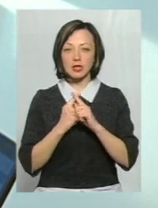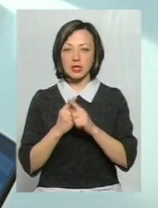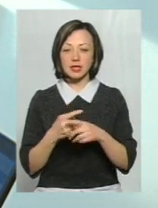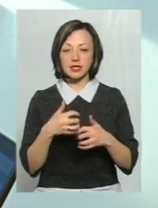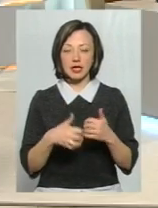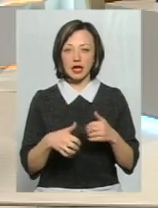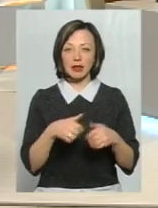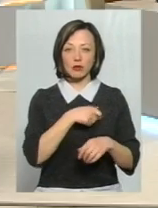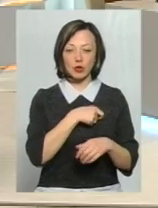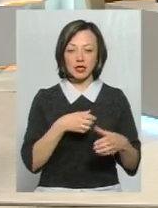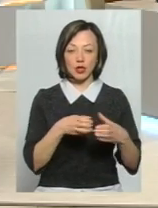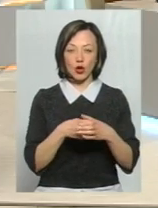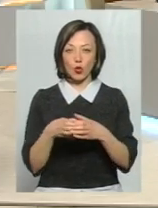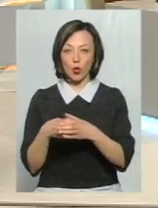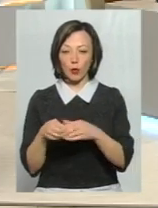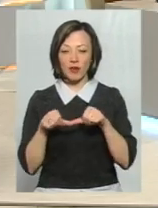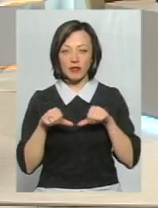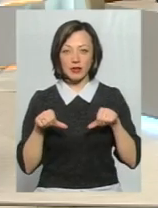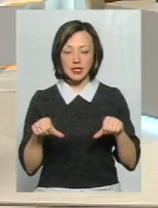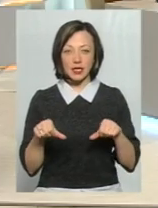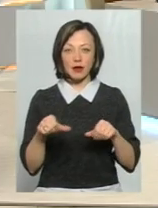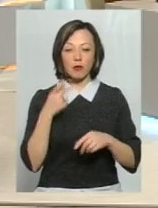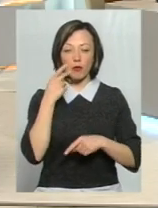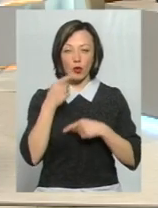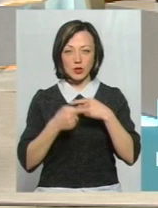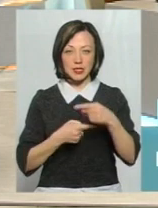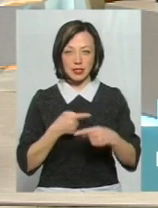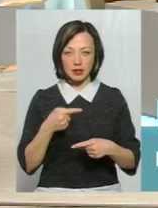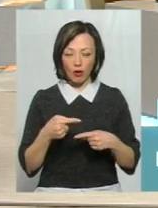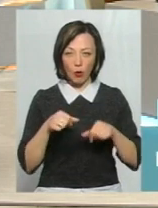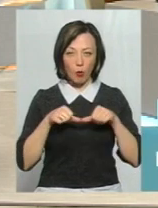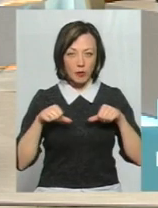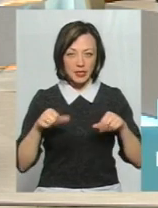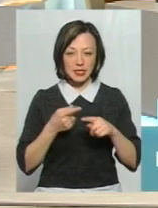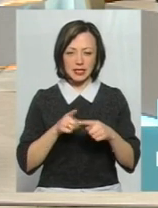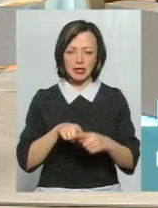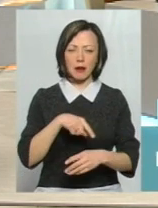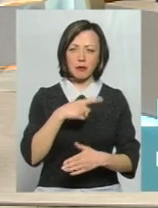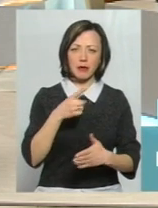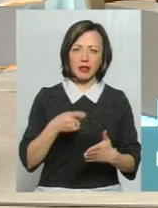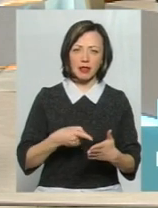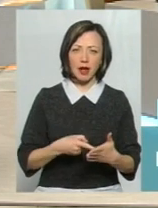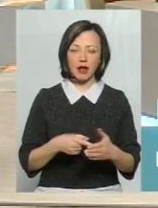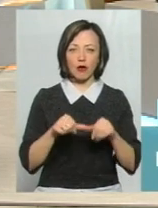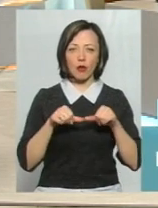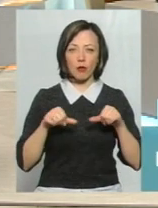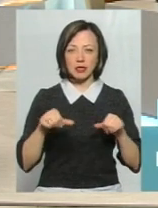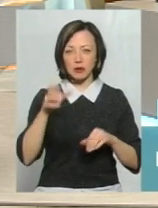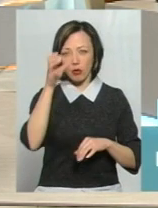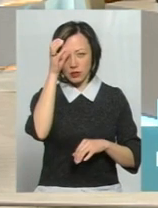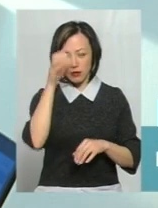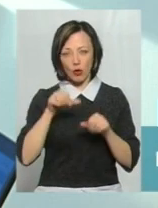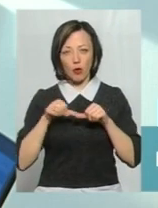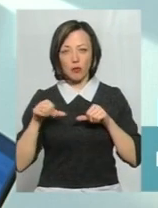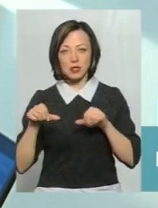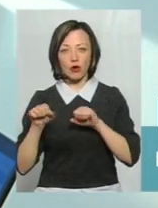груп, серед депутатських фракцій, на засіданнях інших постійних комісій. Це має на увазі питання комісії по освіті,